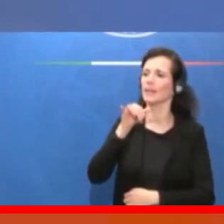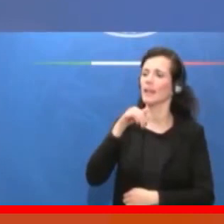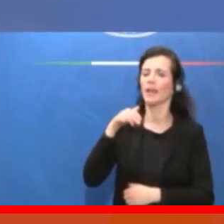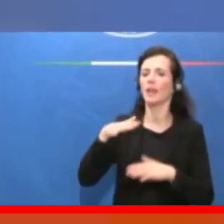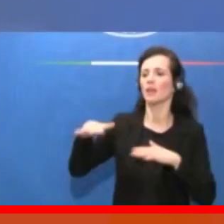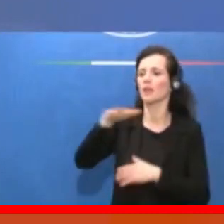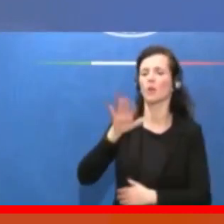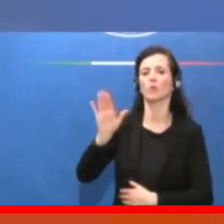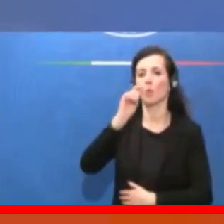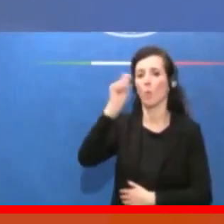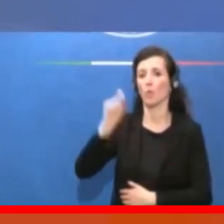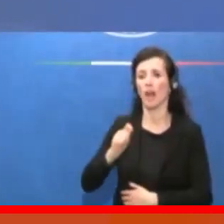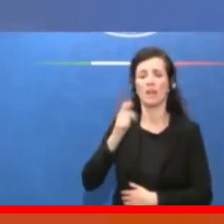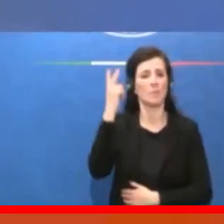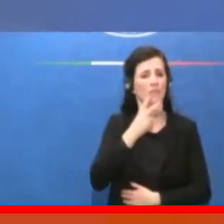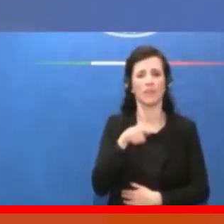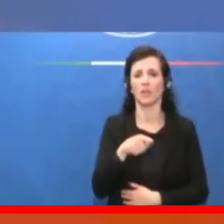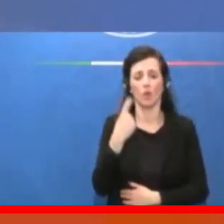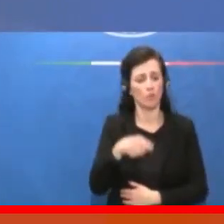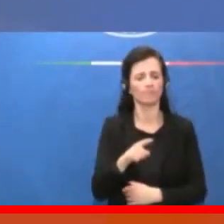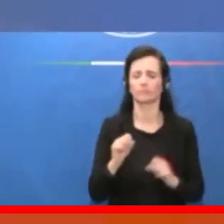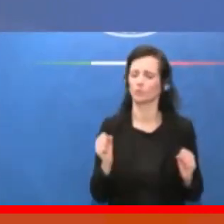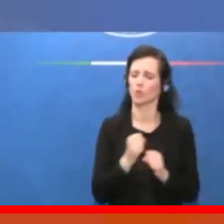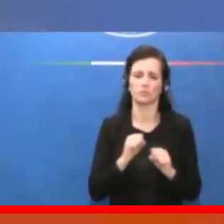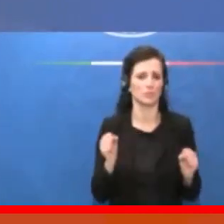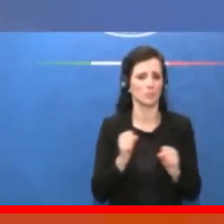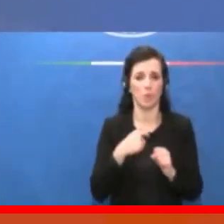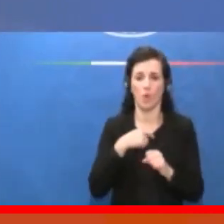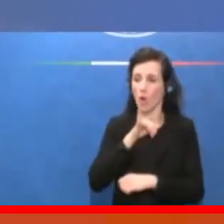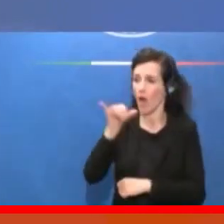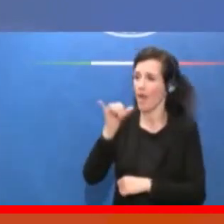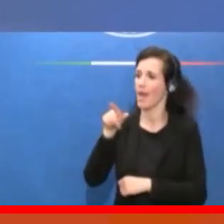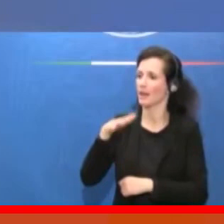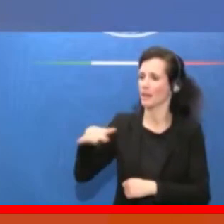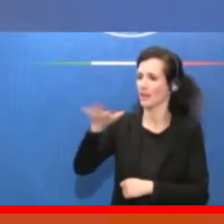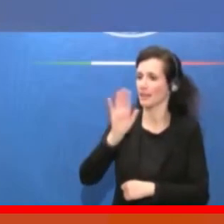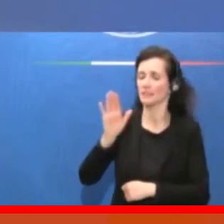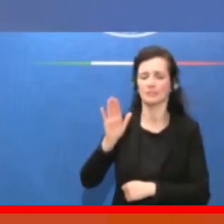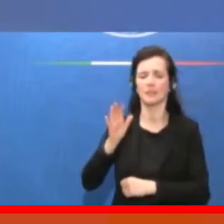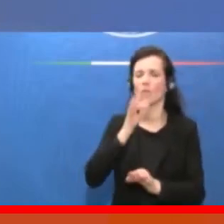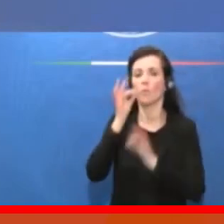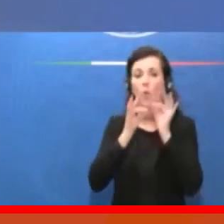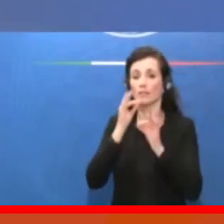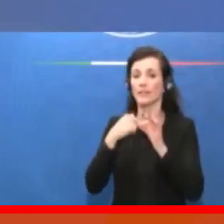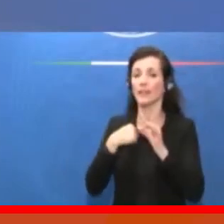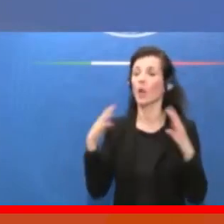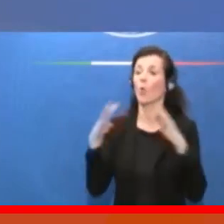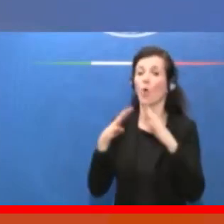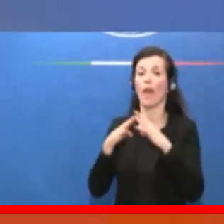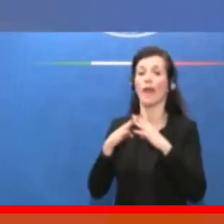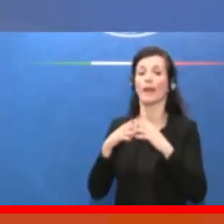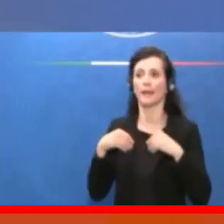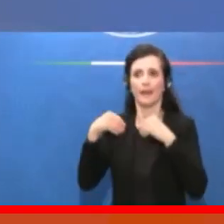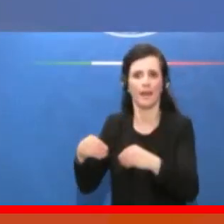finora non è possibile, perché significherebbe entrare in guerra, che è uno dei punti chiave